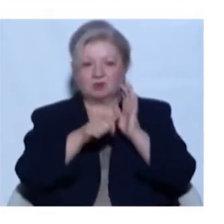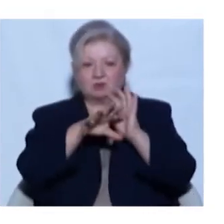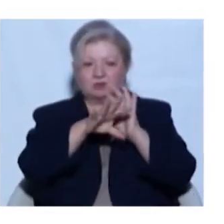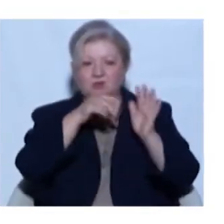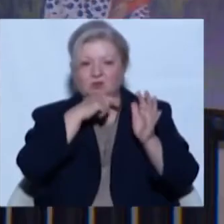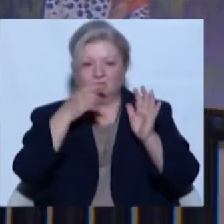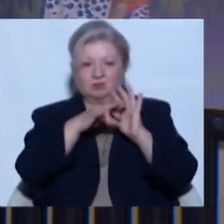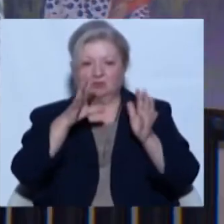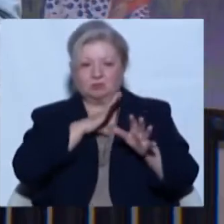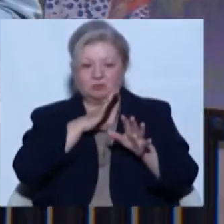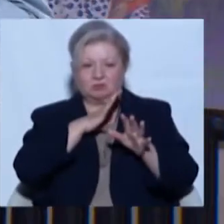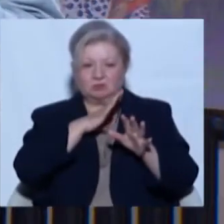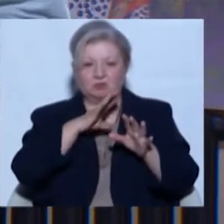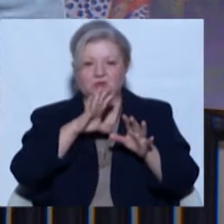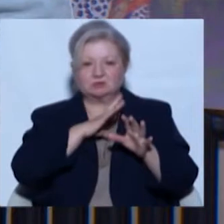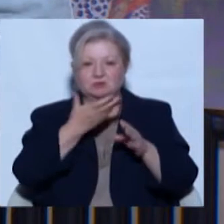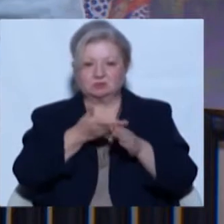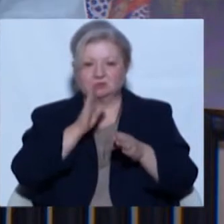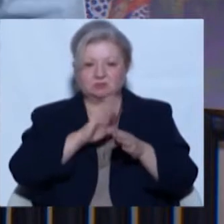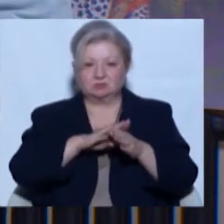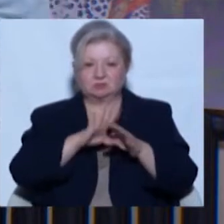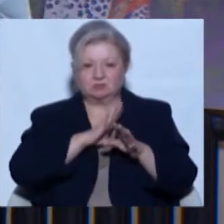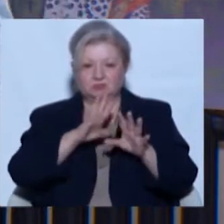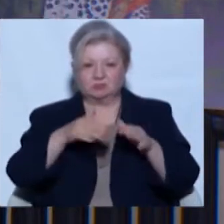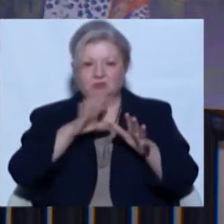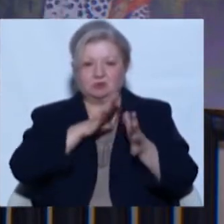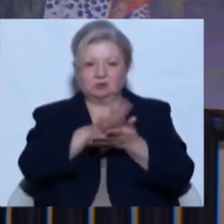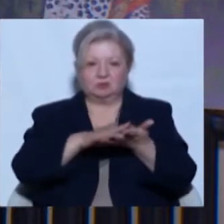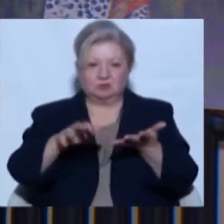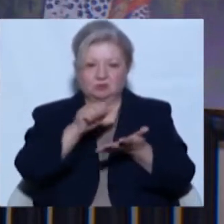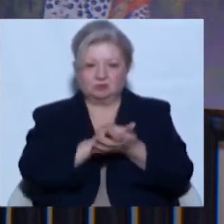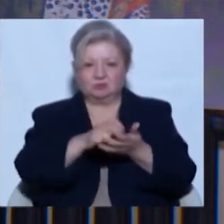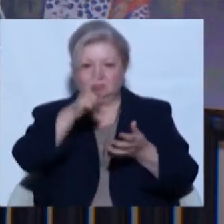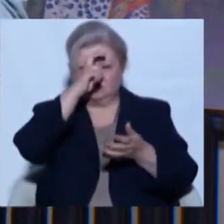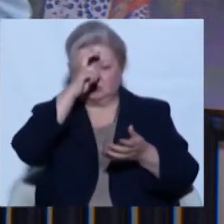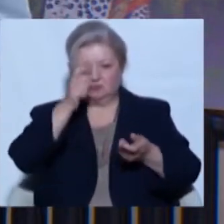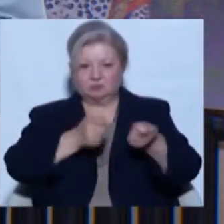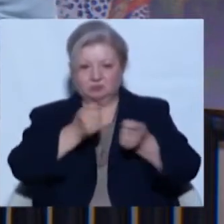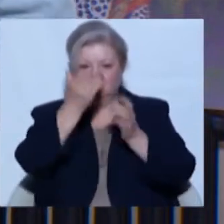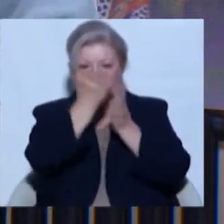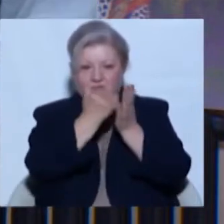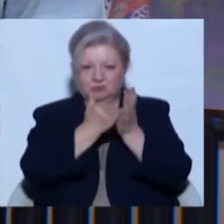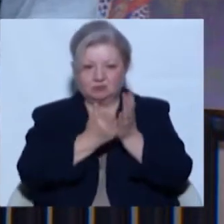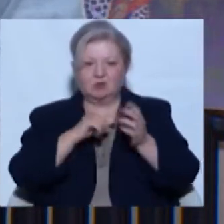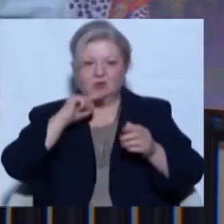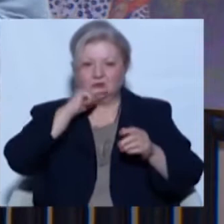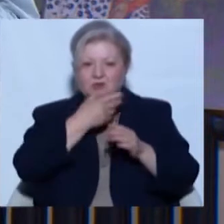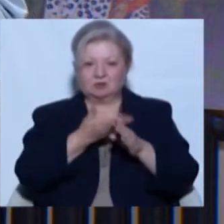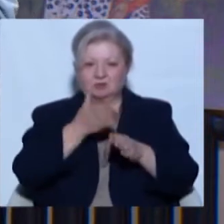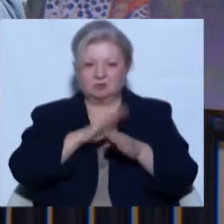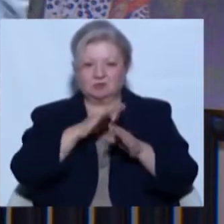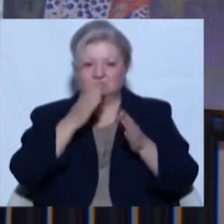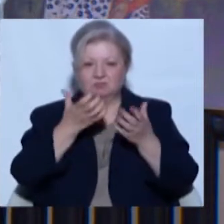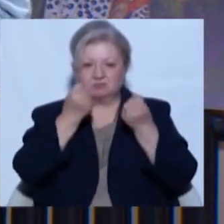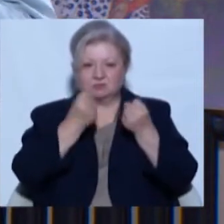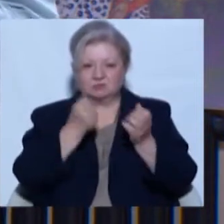მძიმე შედეგები მოუტანა. პრაქტიკულად მოიშალა სახელმწიფო მმართველობის სისტემები, ეკონომიკას ძალიან მძიმე დარტყმა